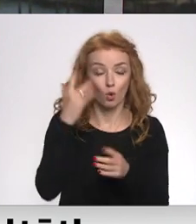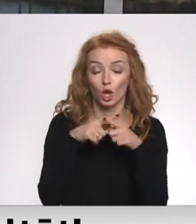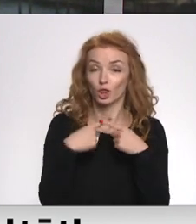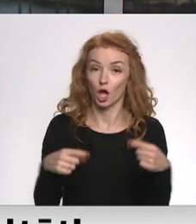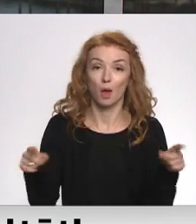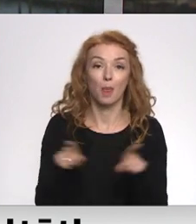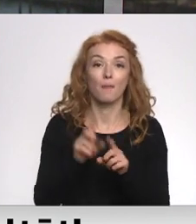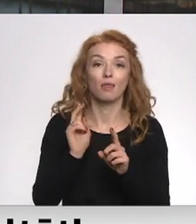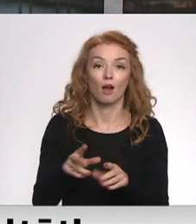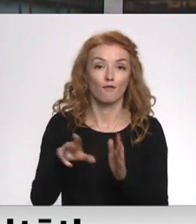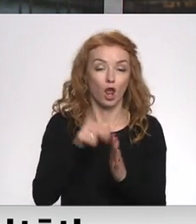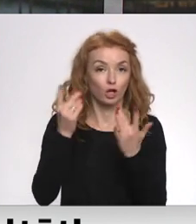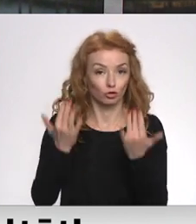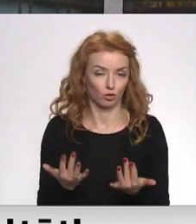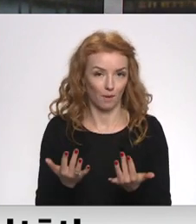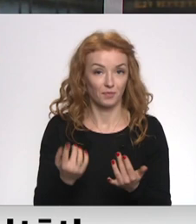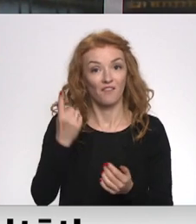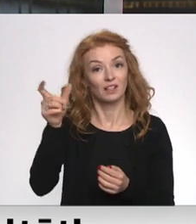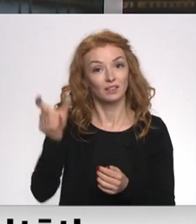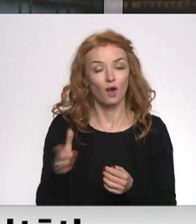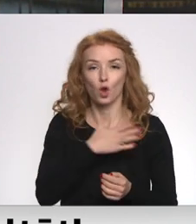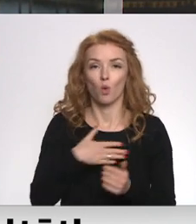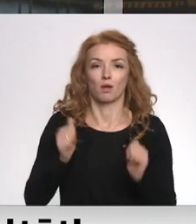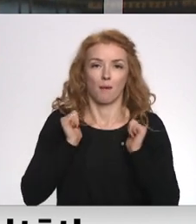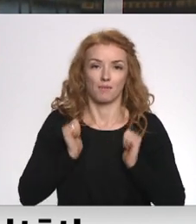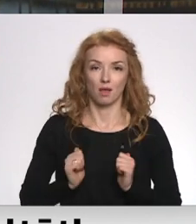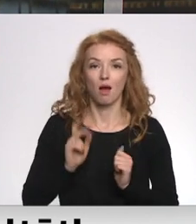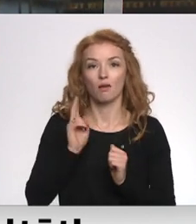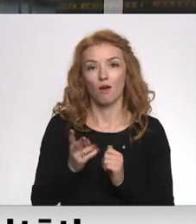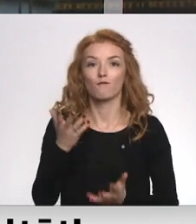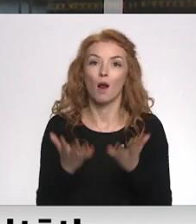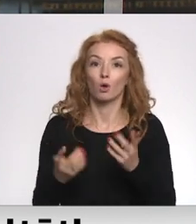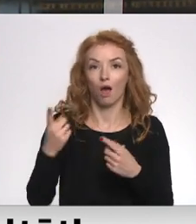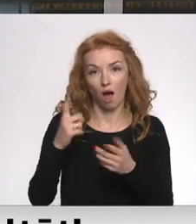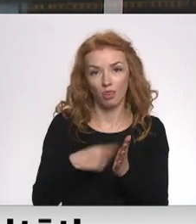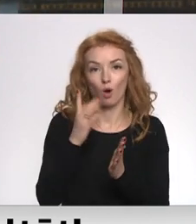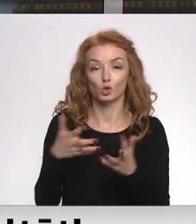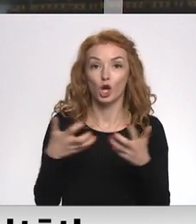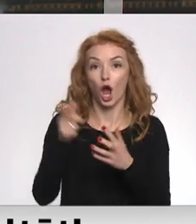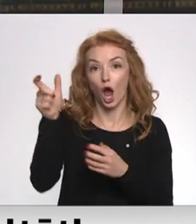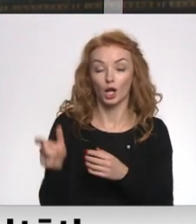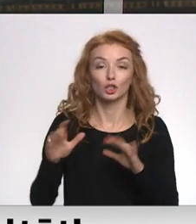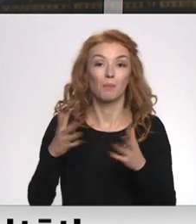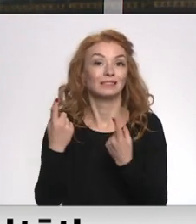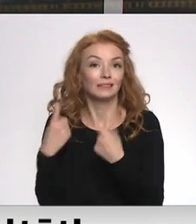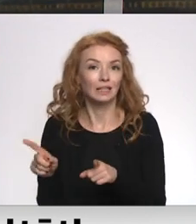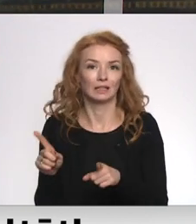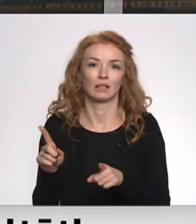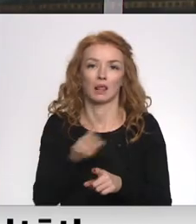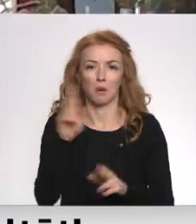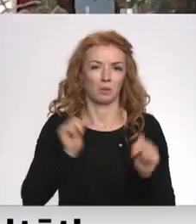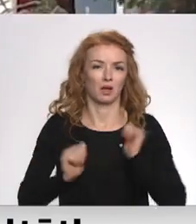vēlēšana rezultāti. Kādu ļoti apmierina, ka premjera amatu atkal iespējams ieņems Krišāns Kariņš, bet citi gaidīja pavisam citu